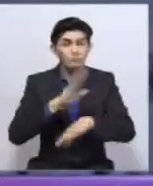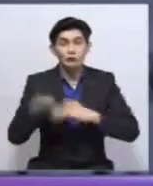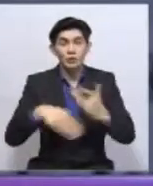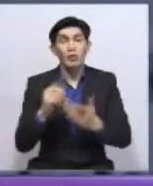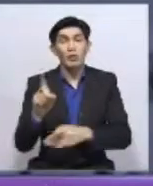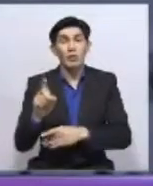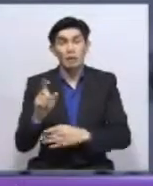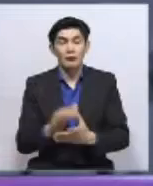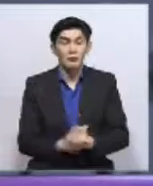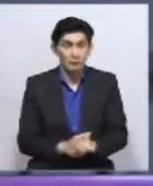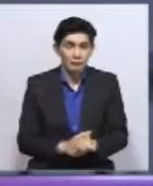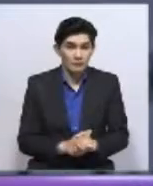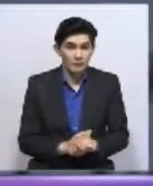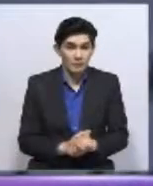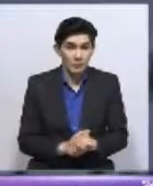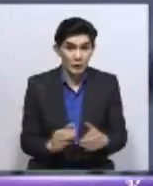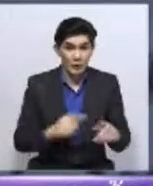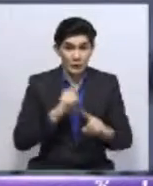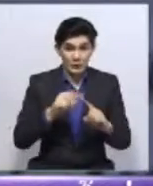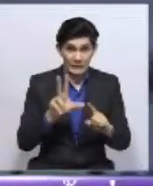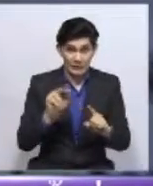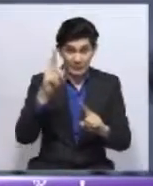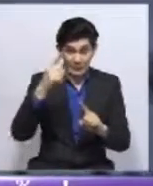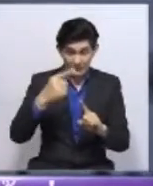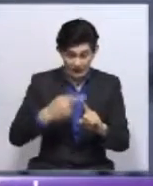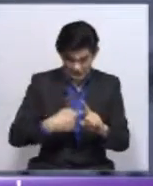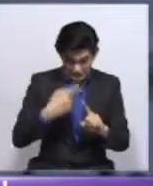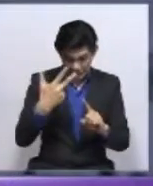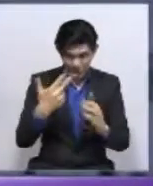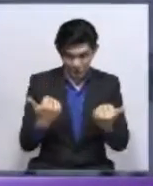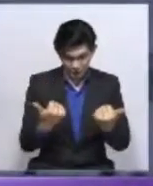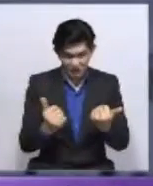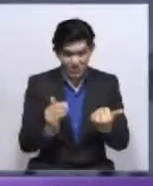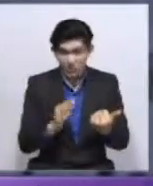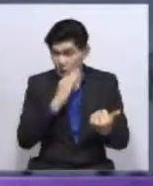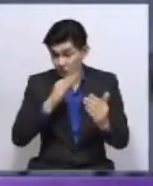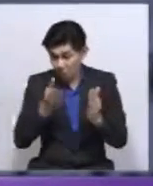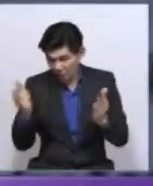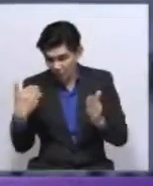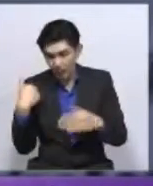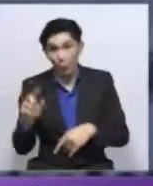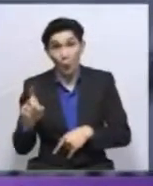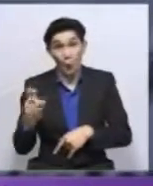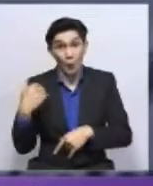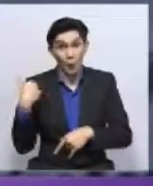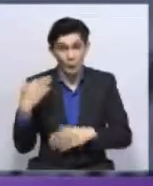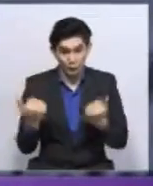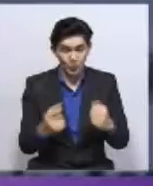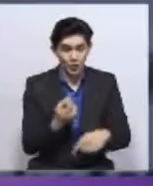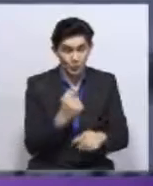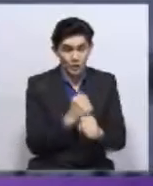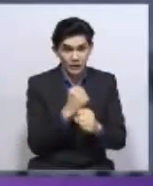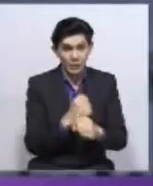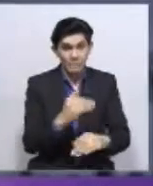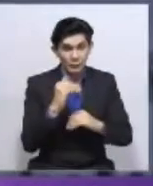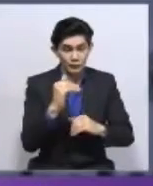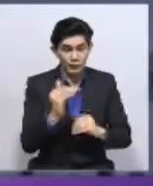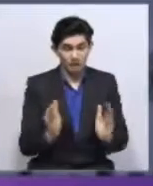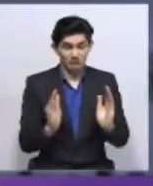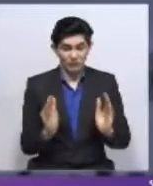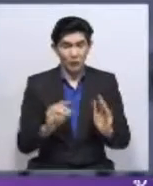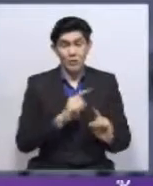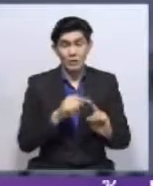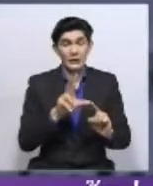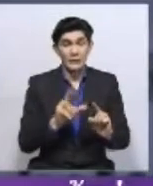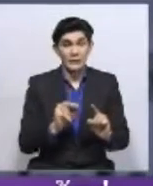นะเดี๋ยวนี้หลังวันที่31นี่ก็อันตรายกันแล้วตอนนี้กำลังเร่งทำให้มันเสร็จภายในวันที่31มีน